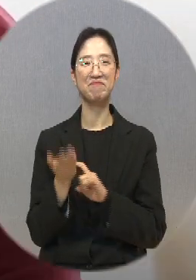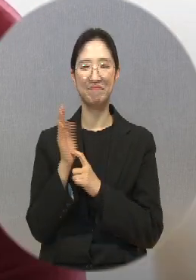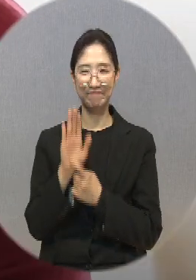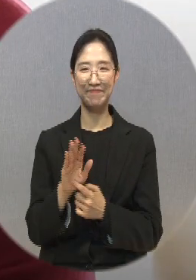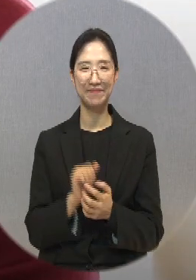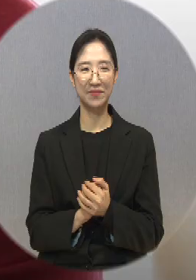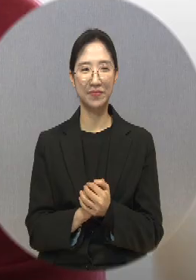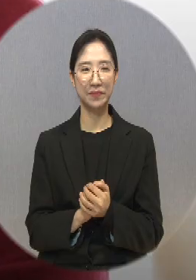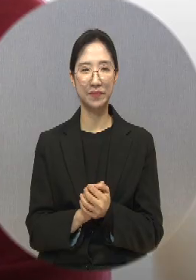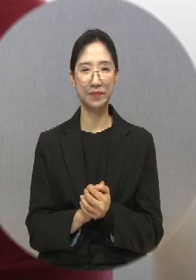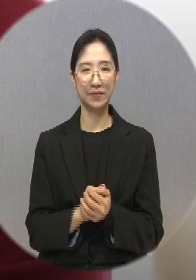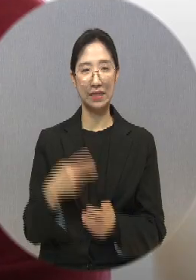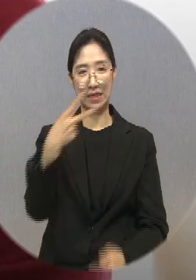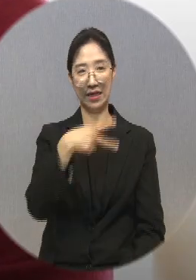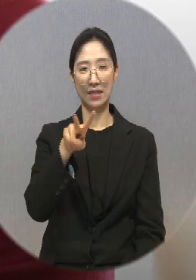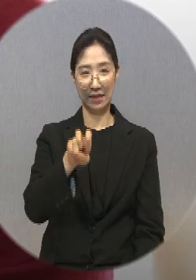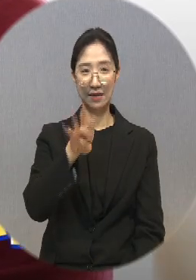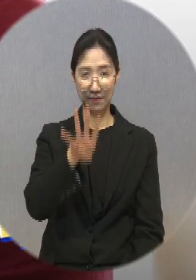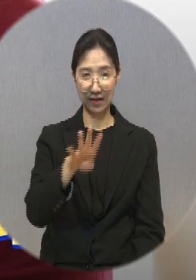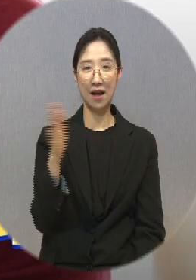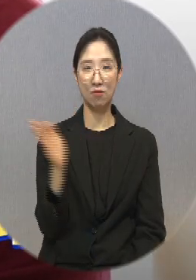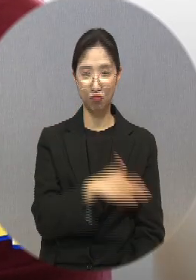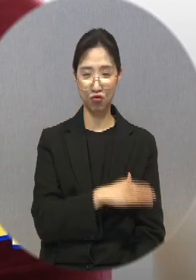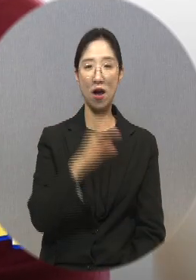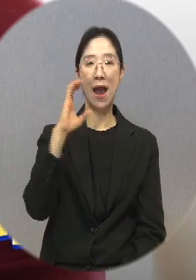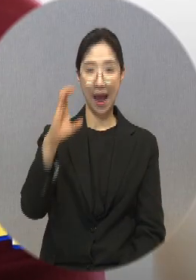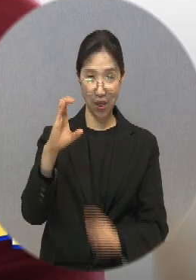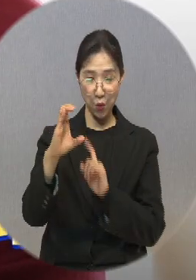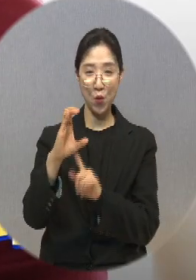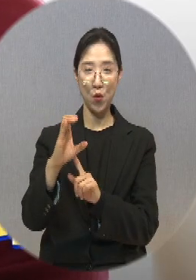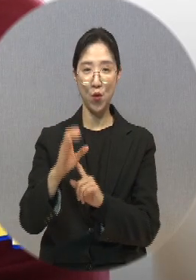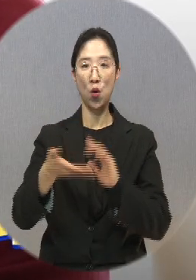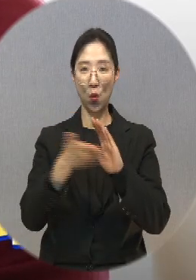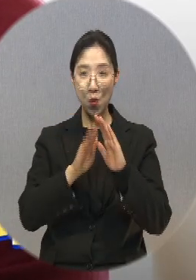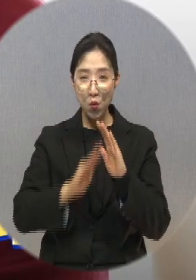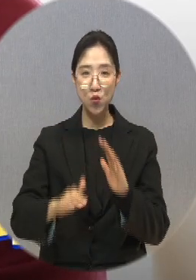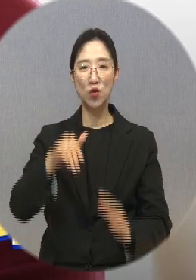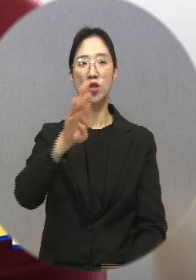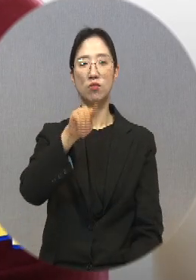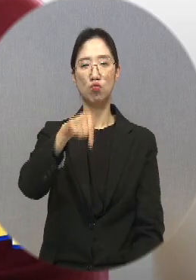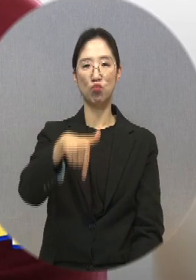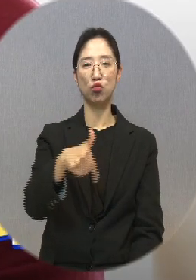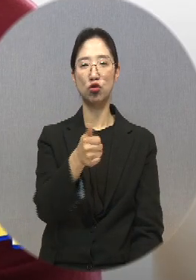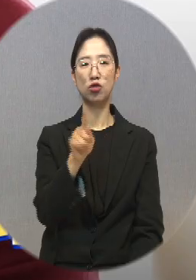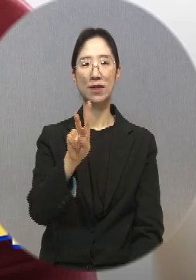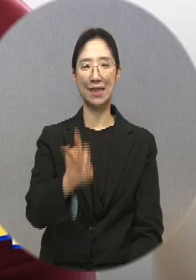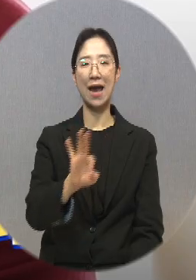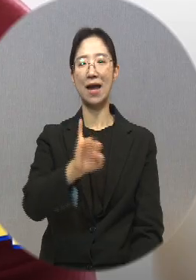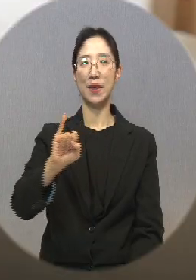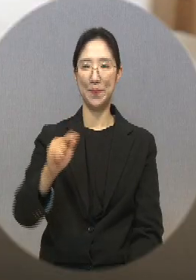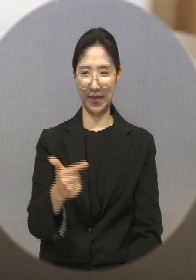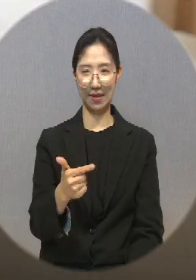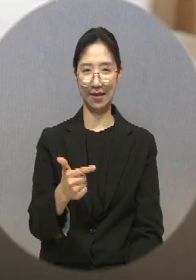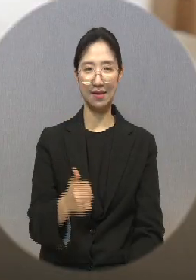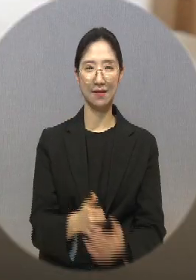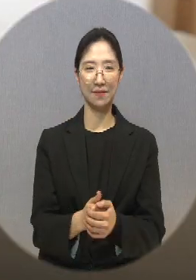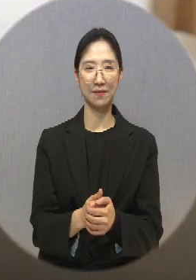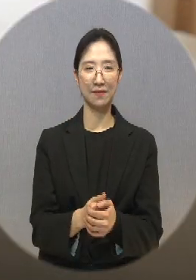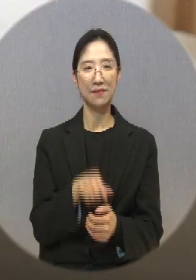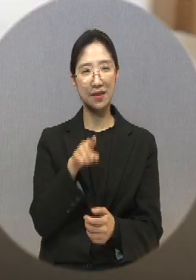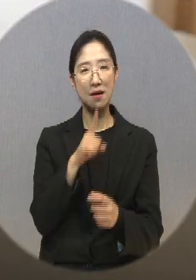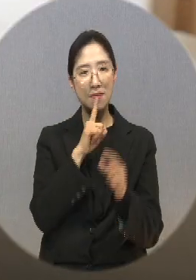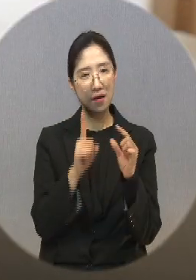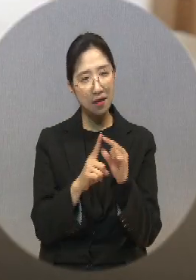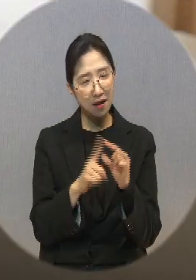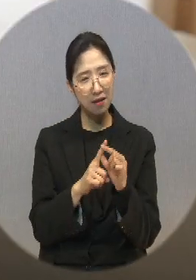됐고요. 그래서 2024년도부터는 가톨릭에서는 북향민이라는 용어를 이미 사용을 하고 있습니다. 북향민이라는